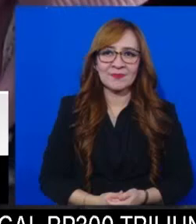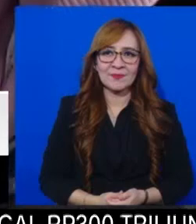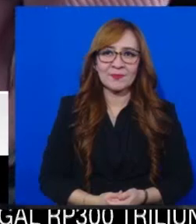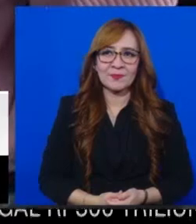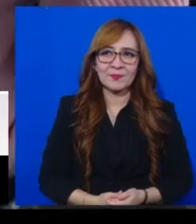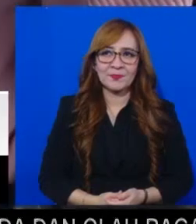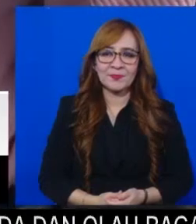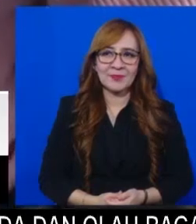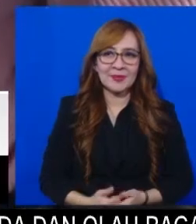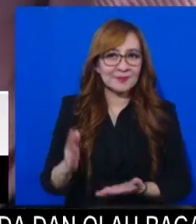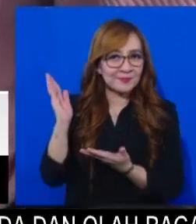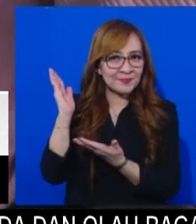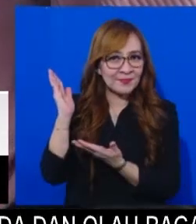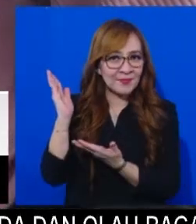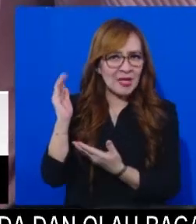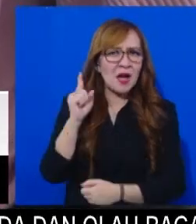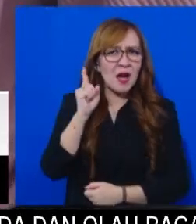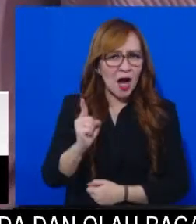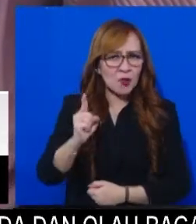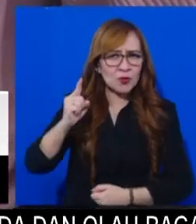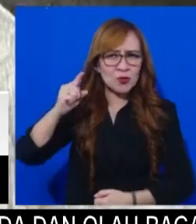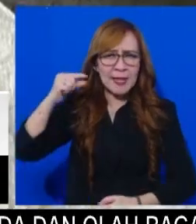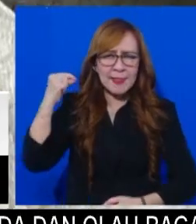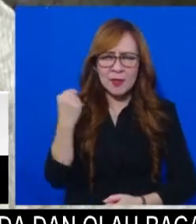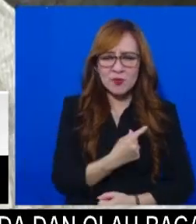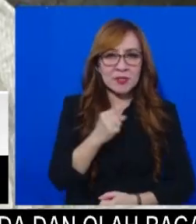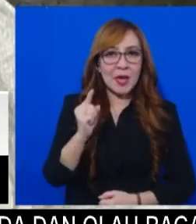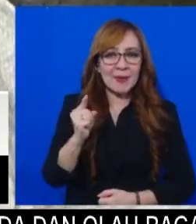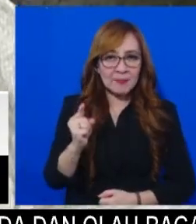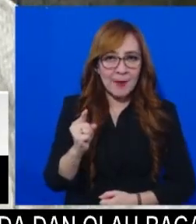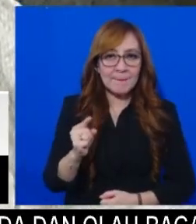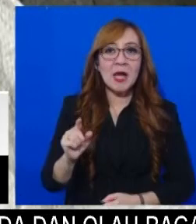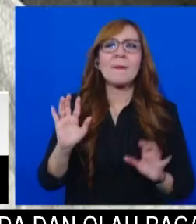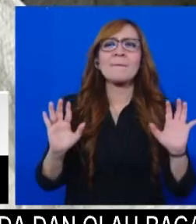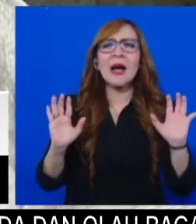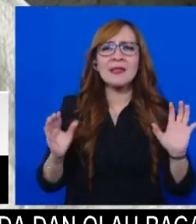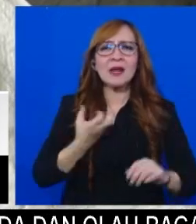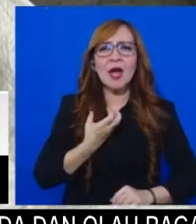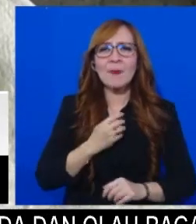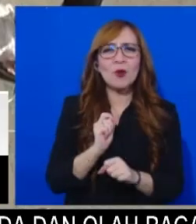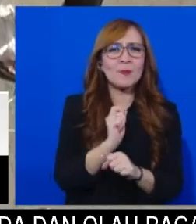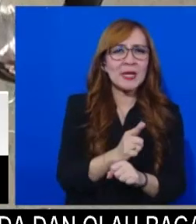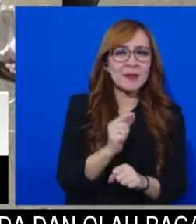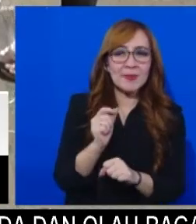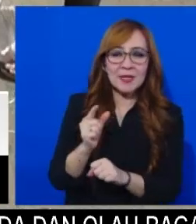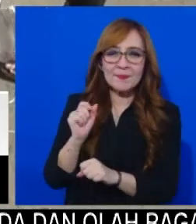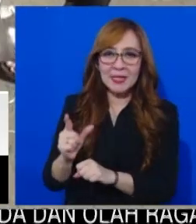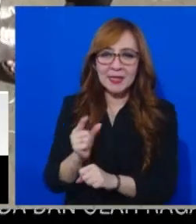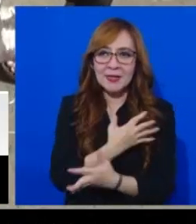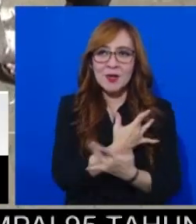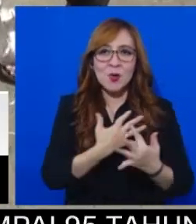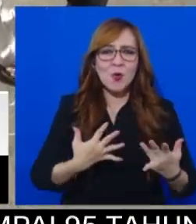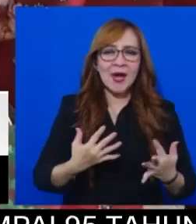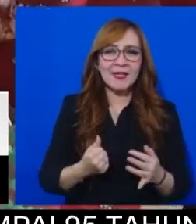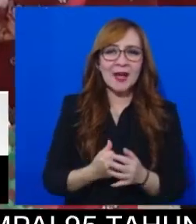Rangkaian daun berbentuk persegi ini harus terus dikebut karena pembeli datang silih berganti. Warga ramai-ramai berburu selongsong untuk membuat